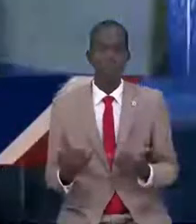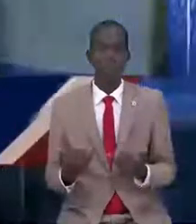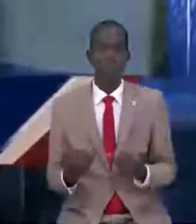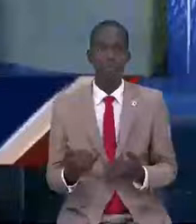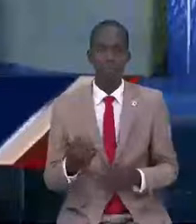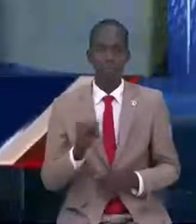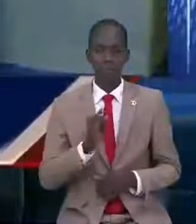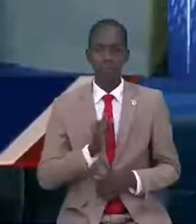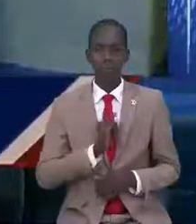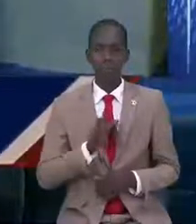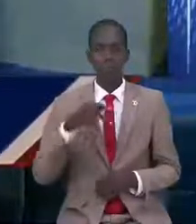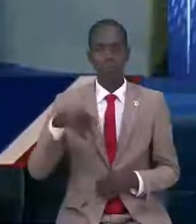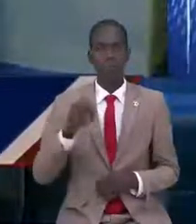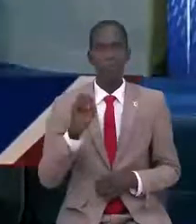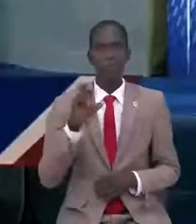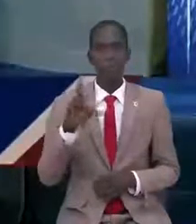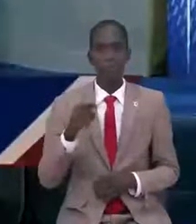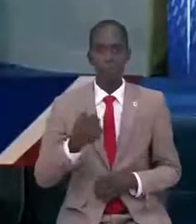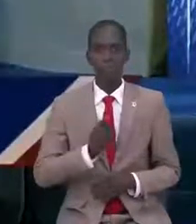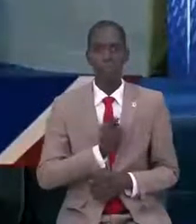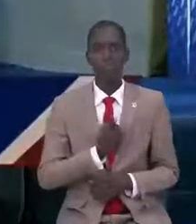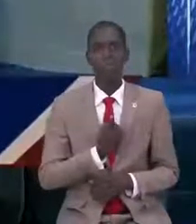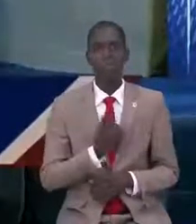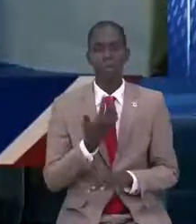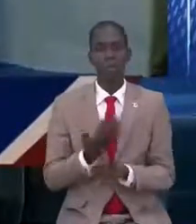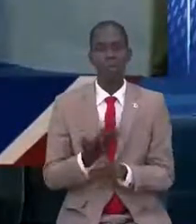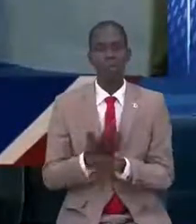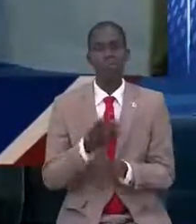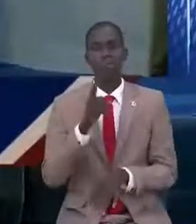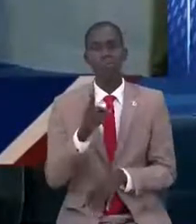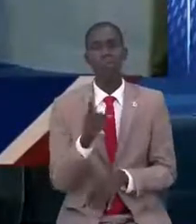Paul, je vous prie par la douceur,